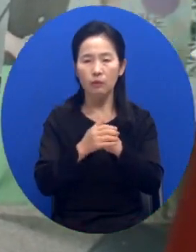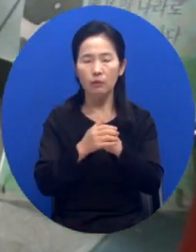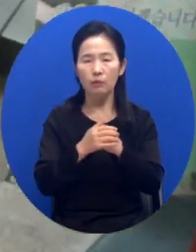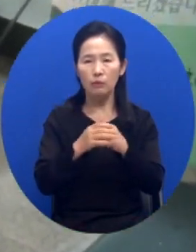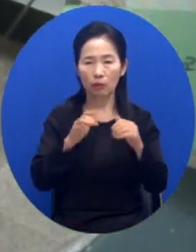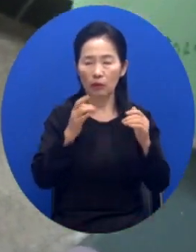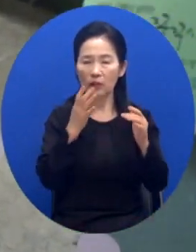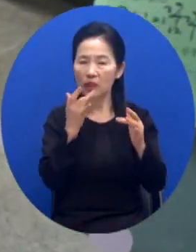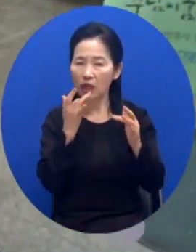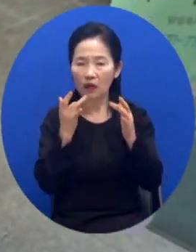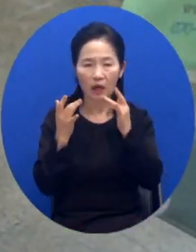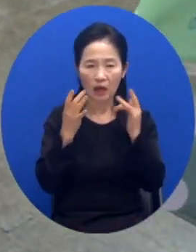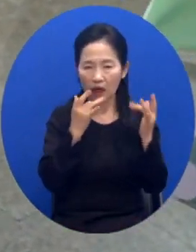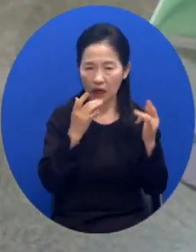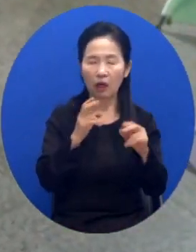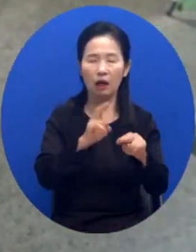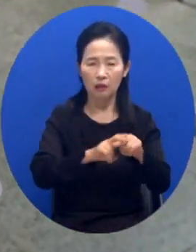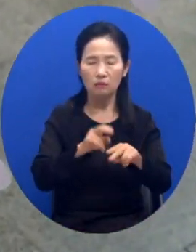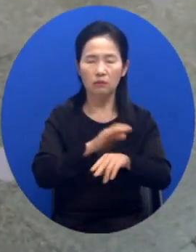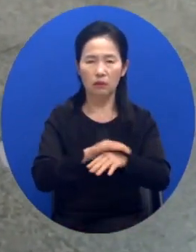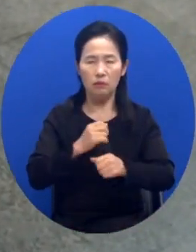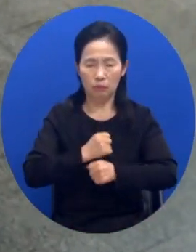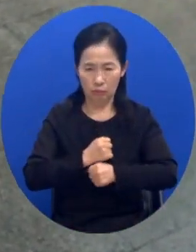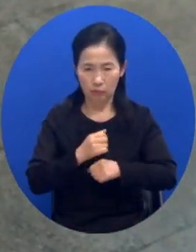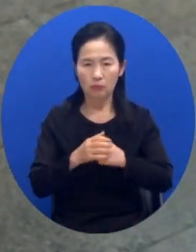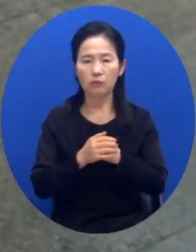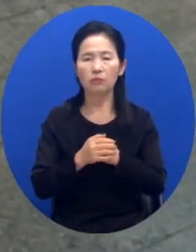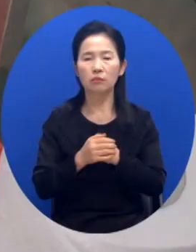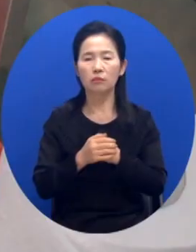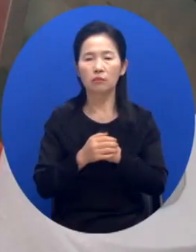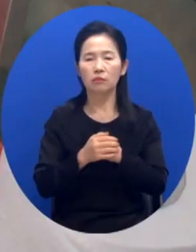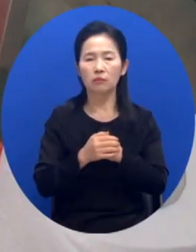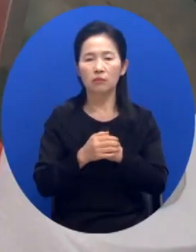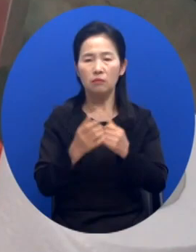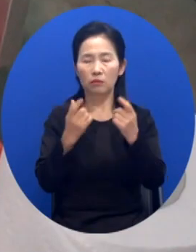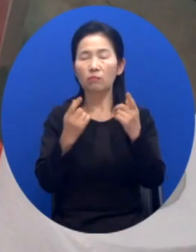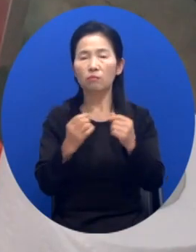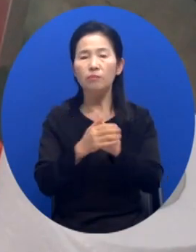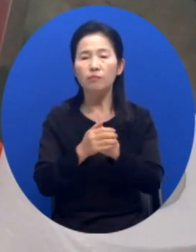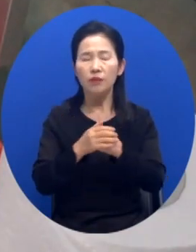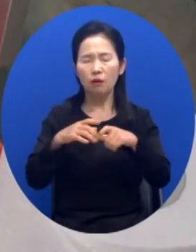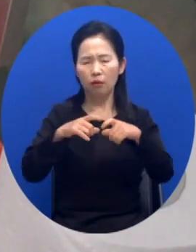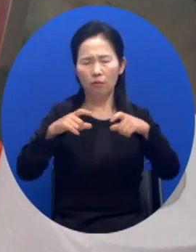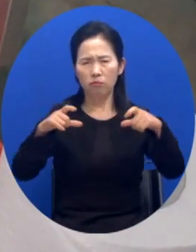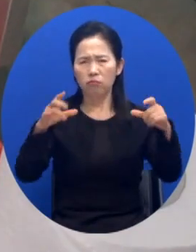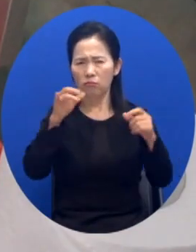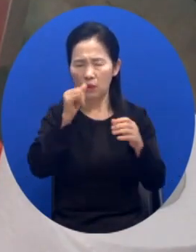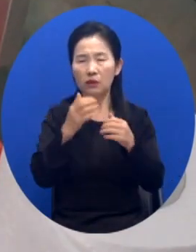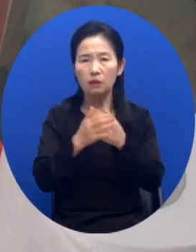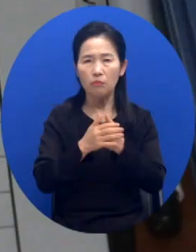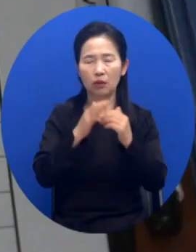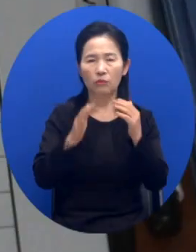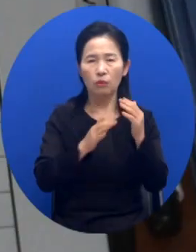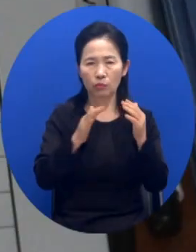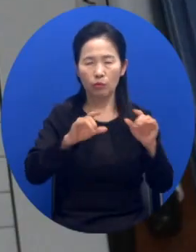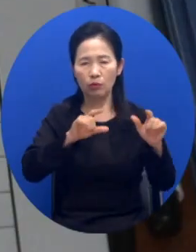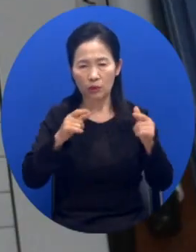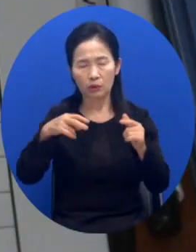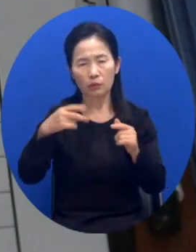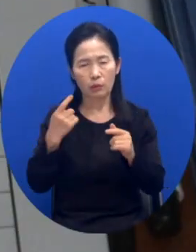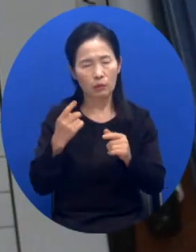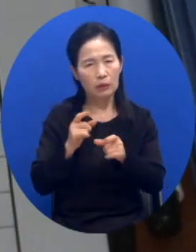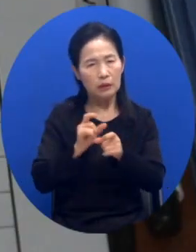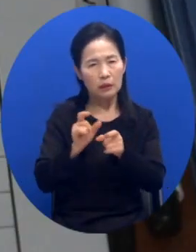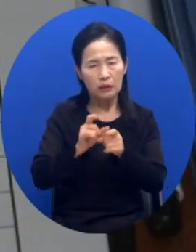뛰어 한 게임에 이런 부분 잘 지켜지고 있었는데 역시 야 무래도 확산 3가 이어지고 있기 때문에 긴장이 된 상태에서 예배에 임하는